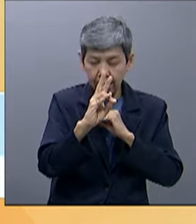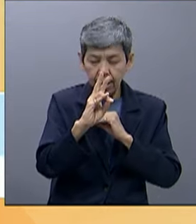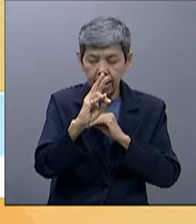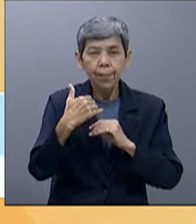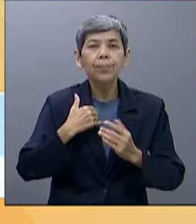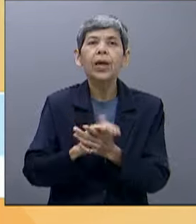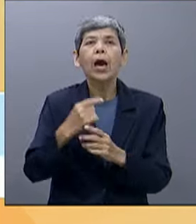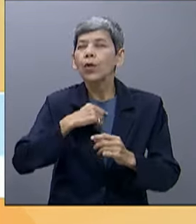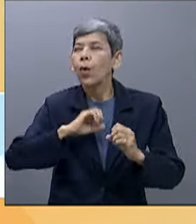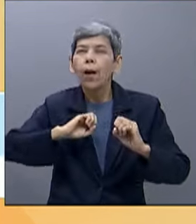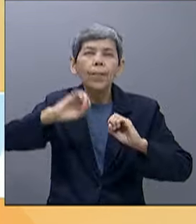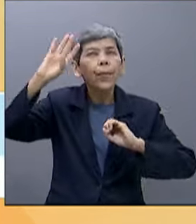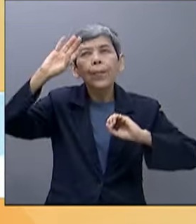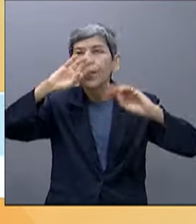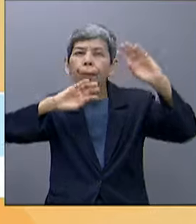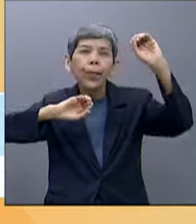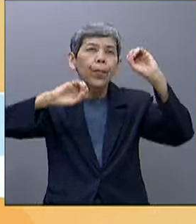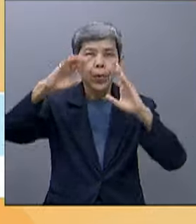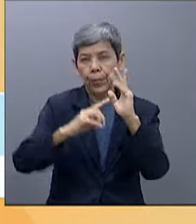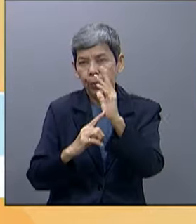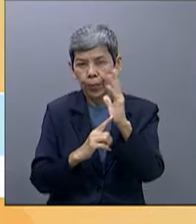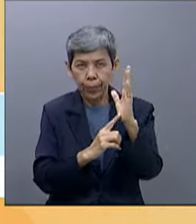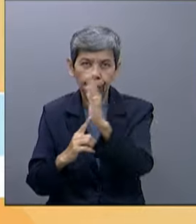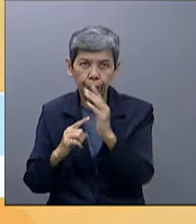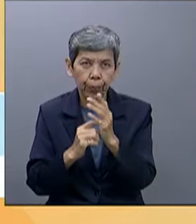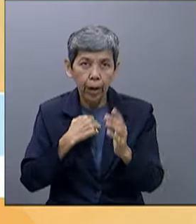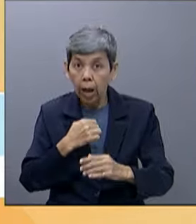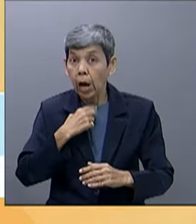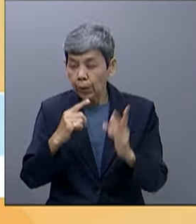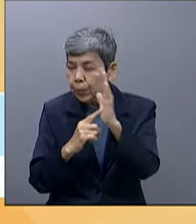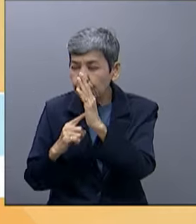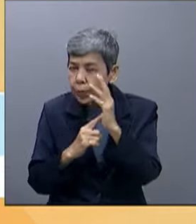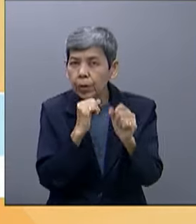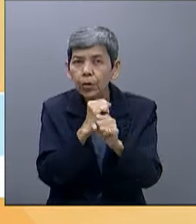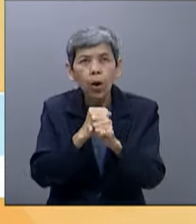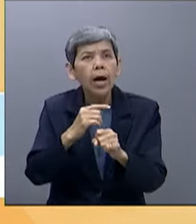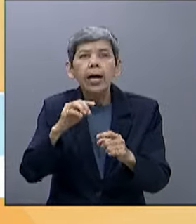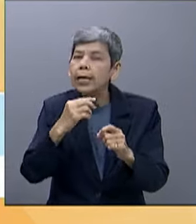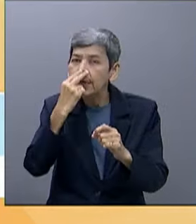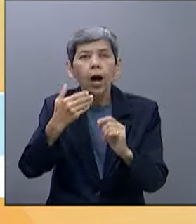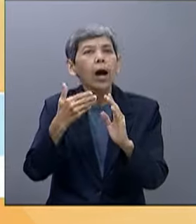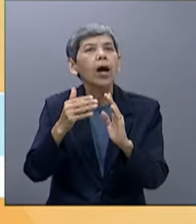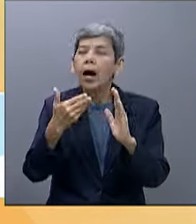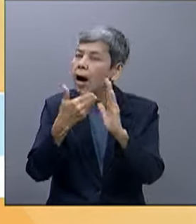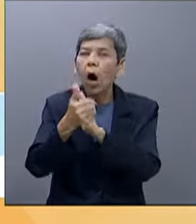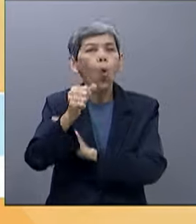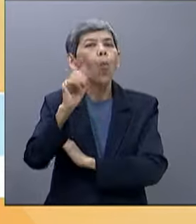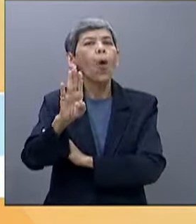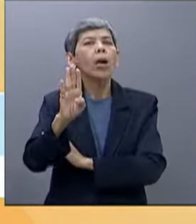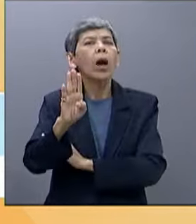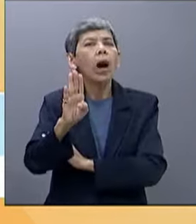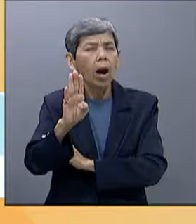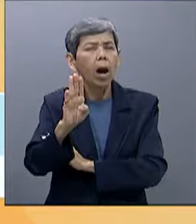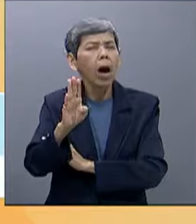เล่นแสงสีเสียงประกอบขบวนเทียนอีก4ขบวน ครับ อันนี้เราจะเน้นนะครับเน้นออกแนวอุบล แนวอุบลก็คือเป็นแบบว่าประมาณ